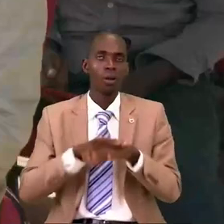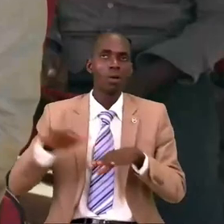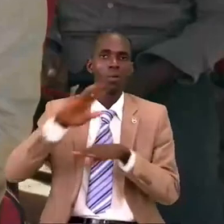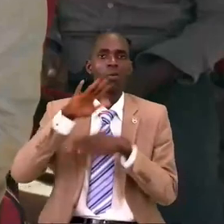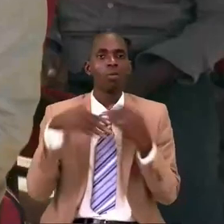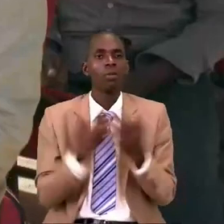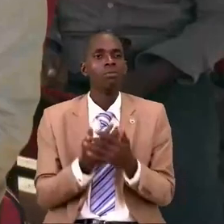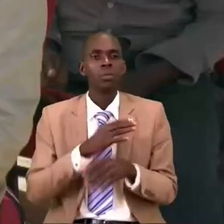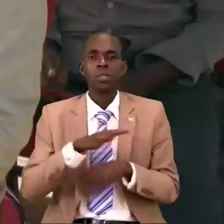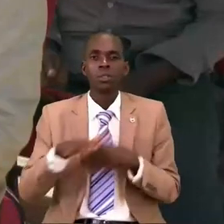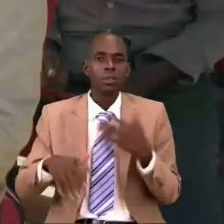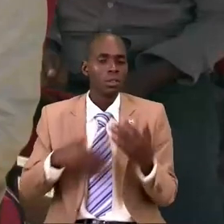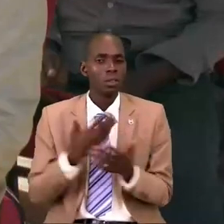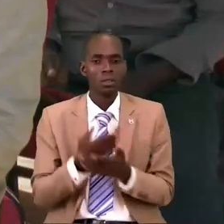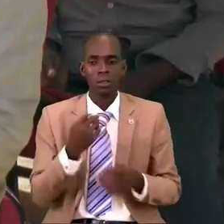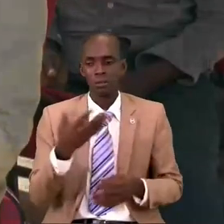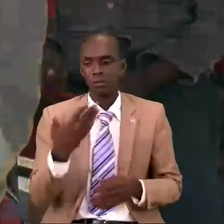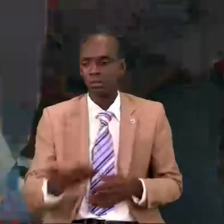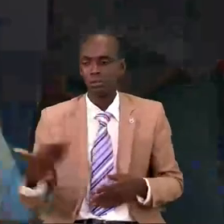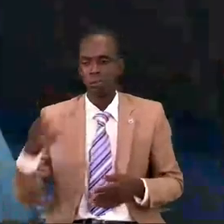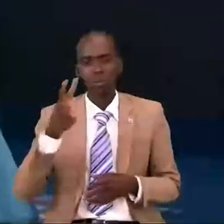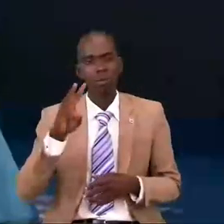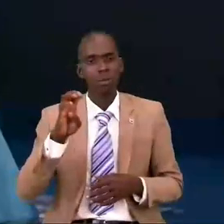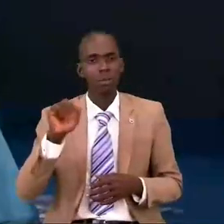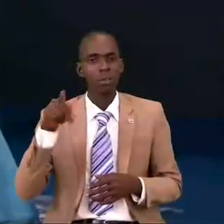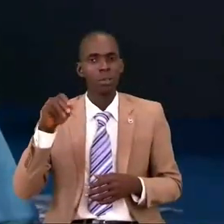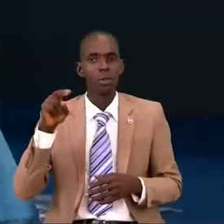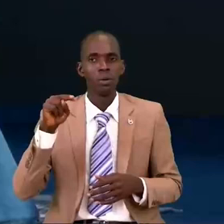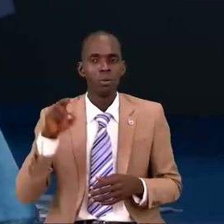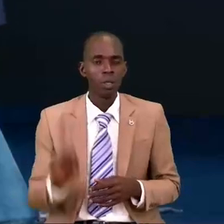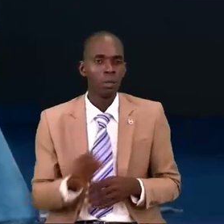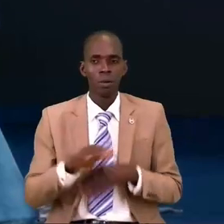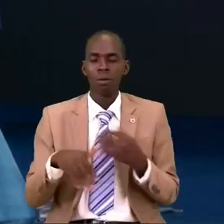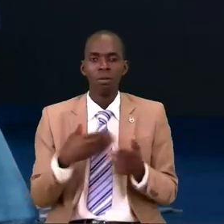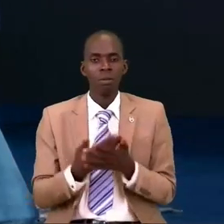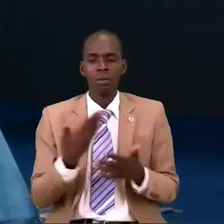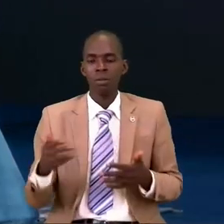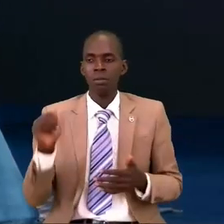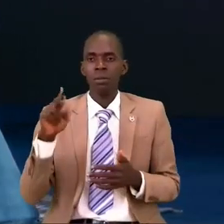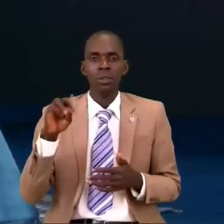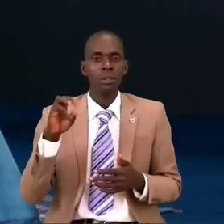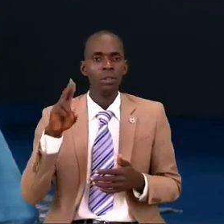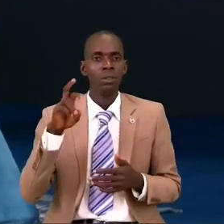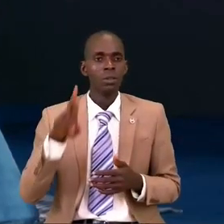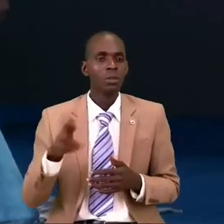toutes les armes, qu'est-ce qui les rend efficaces? C'est notre foi. Prenez par-dessus tout cela,